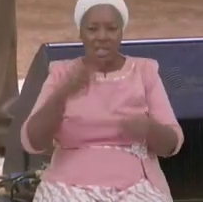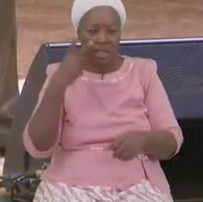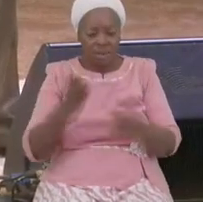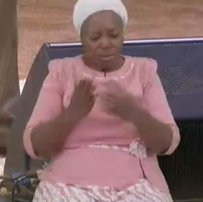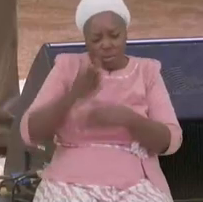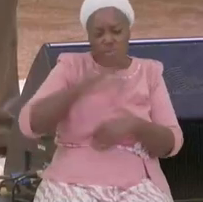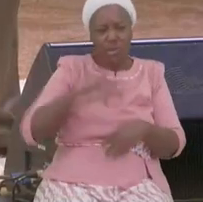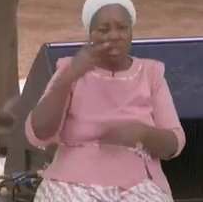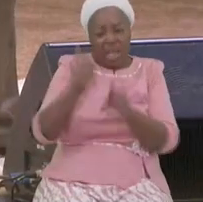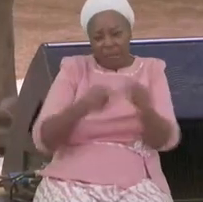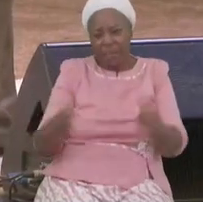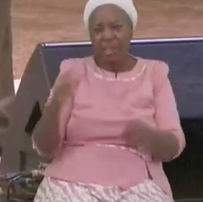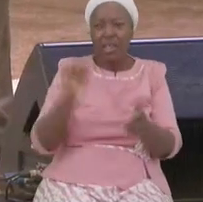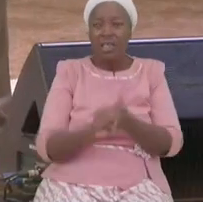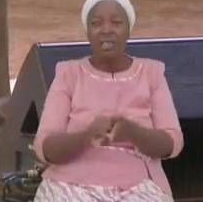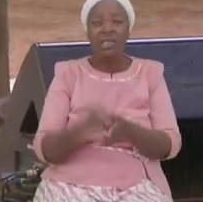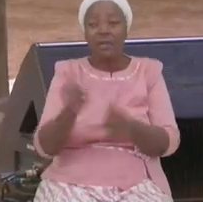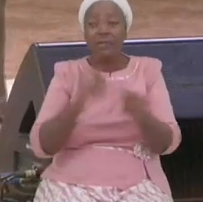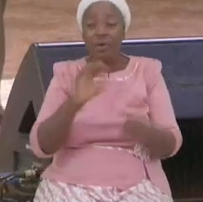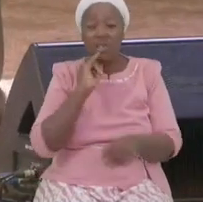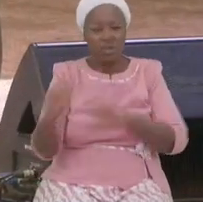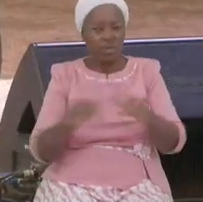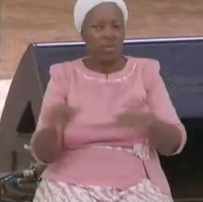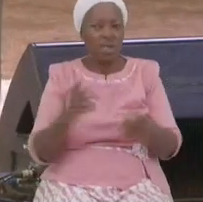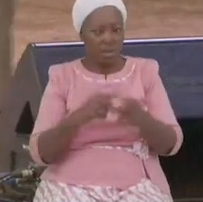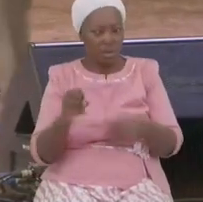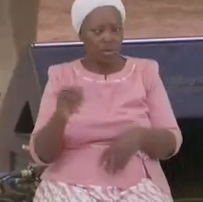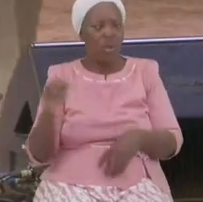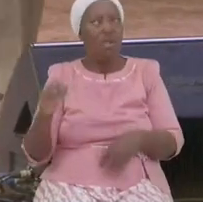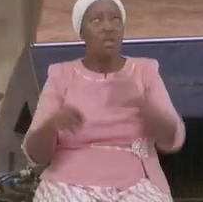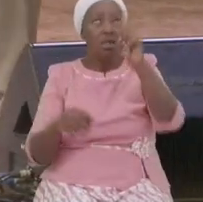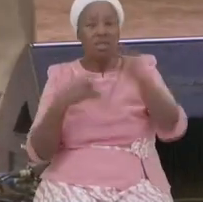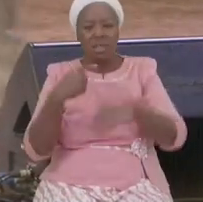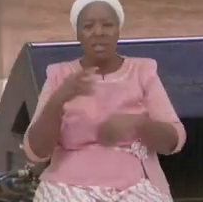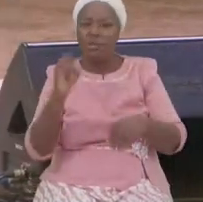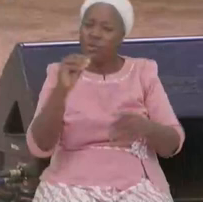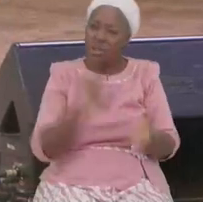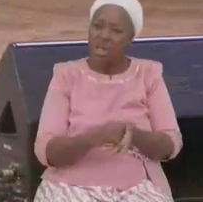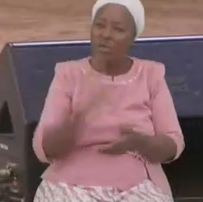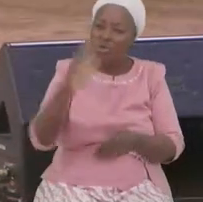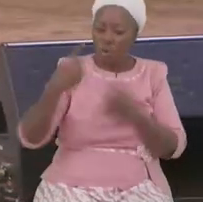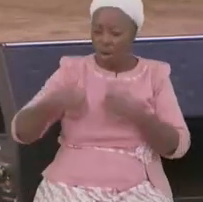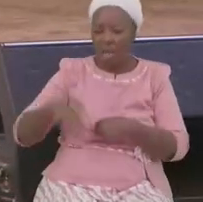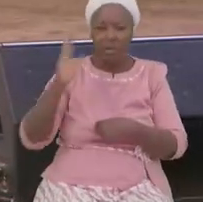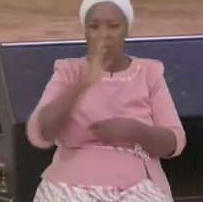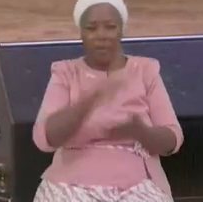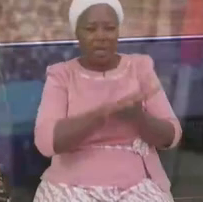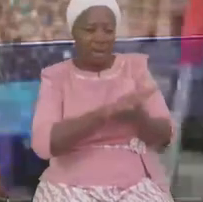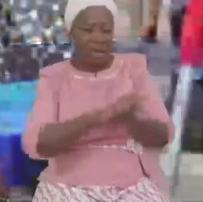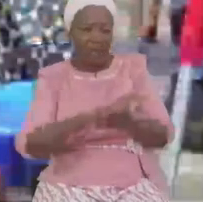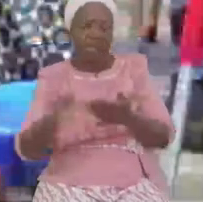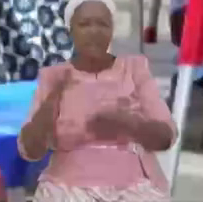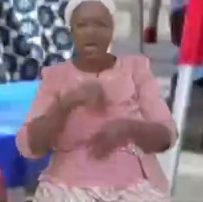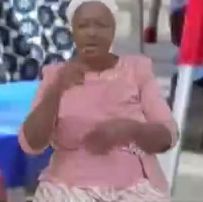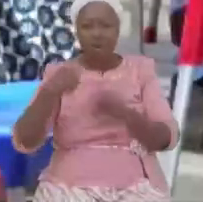chose totalement que nous faisons. Alors il dit, afin que votre cœur soit purifié, pour que votre